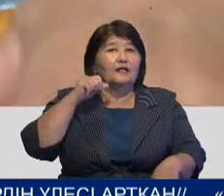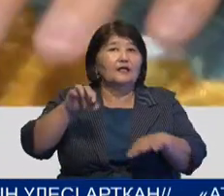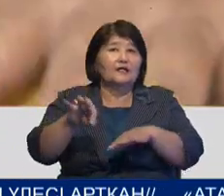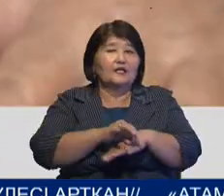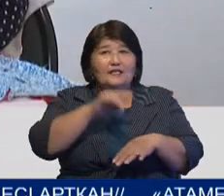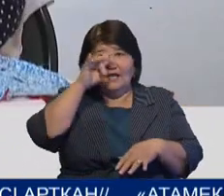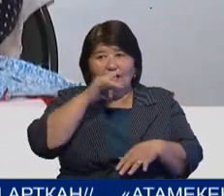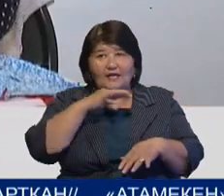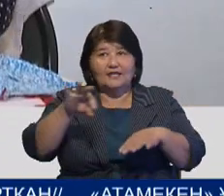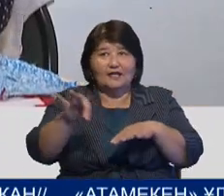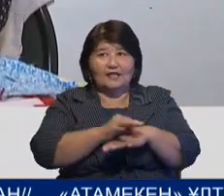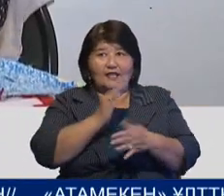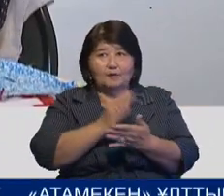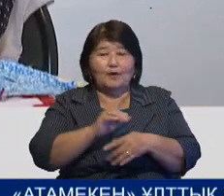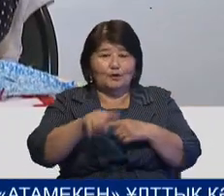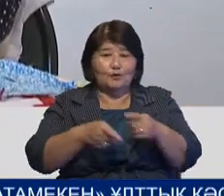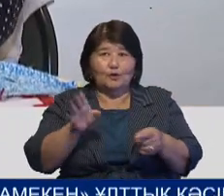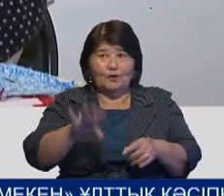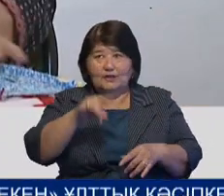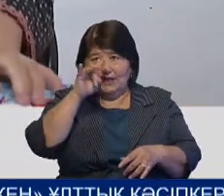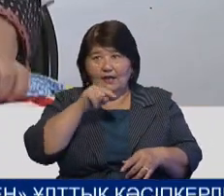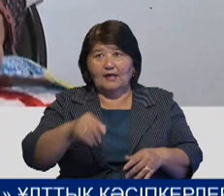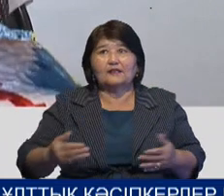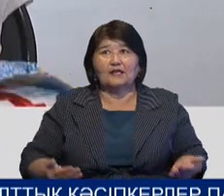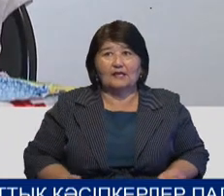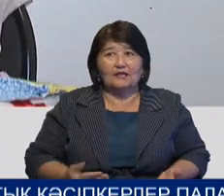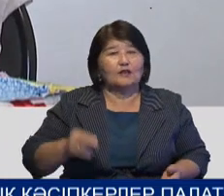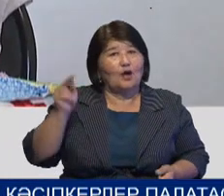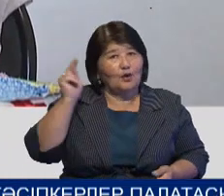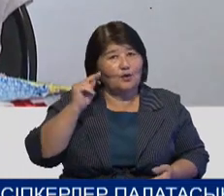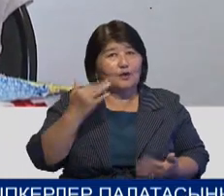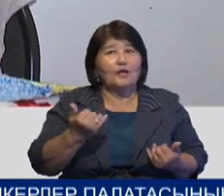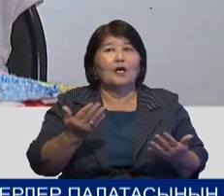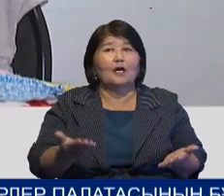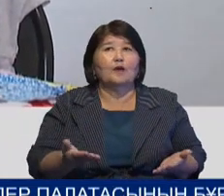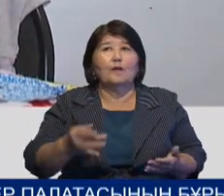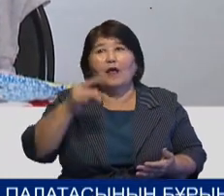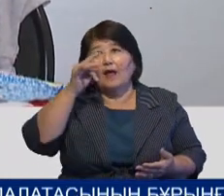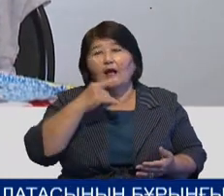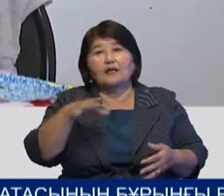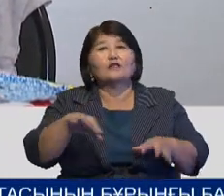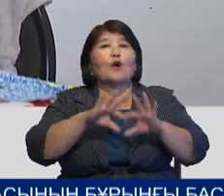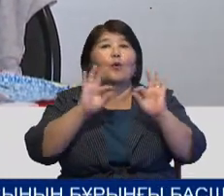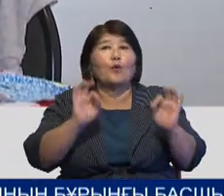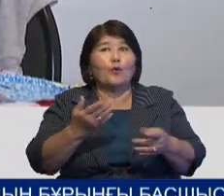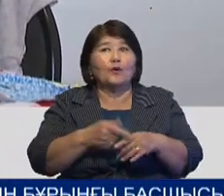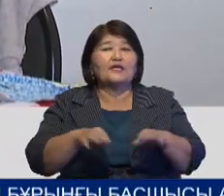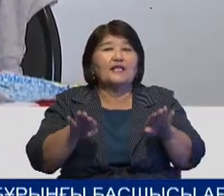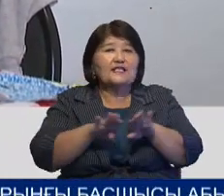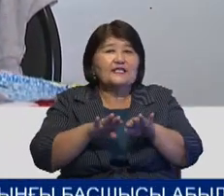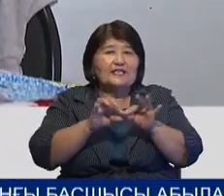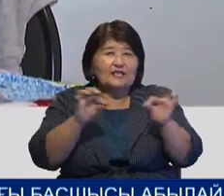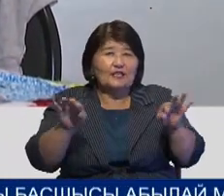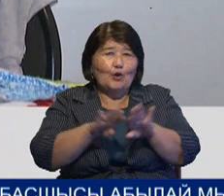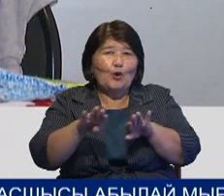қазаққа келін болып түстім, содан қазақтың әдет-ғұрпы үйреніп атқаным. Мына оқыта қазақтың өнері ғой, шиғырақ деген болады